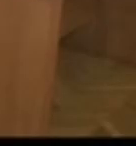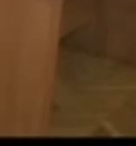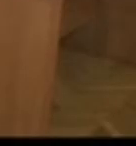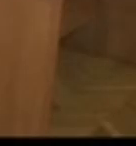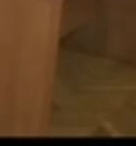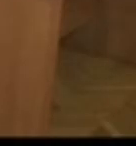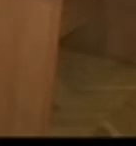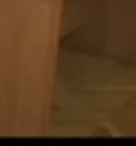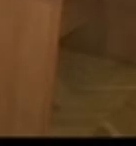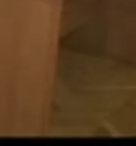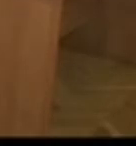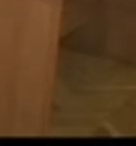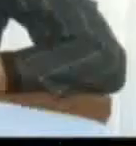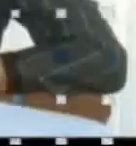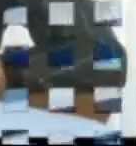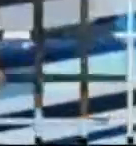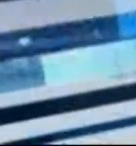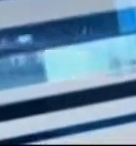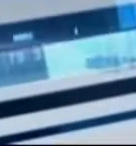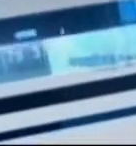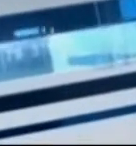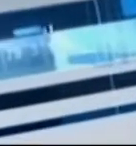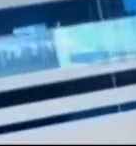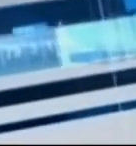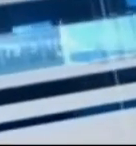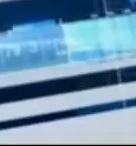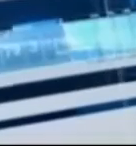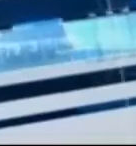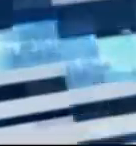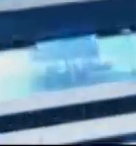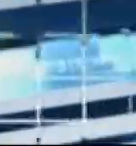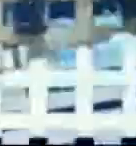жөндеуге қомақты қаржы бөлінбек.